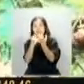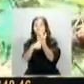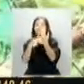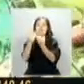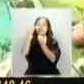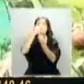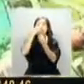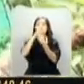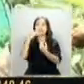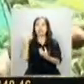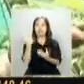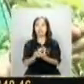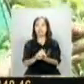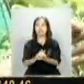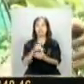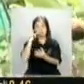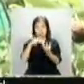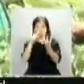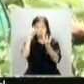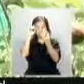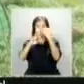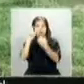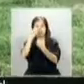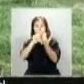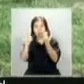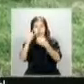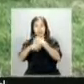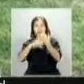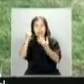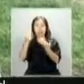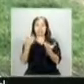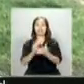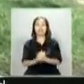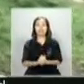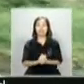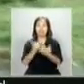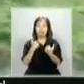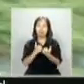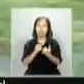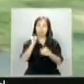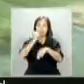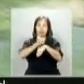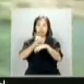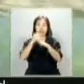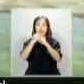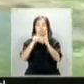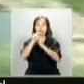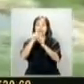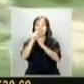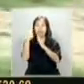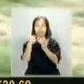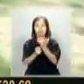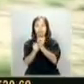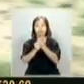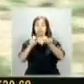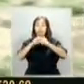ย่างนี้ลูกประมาณ กิโลนะคร ับ กิโลนึง ครับ โอ้ตอนนี ้ล่าสุดนายสามารถลอยฟ้าผู้ว่าราชการจังหวัดตากได้แก้ปัญหาให้กับชาวบ้านโด